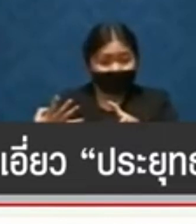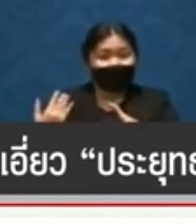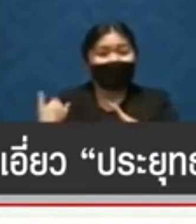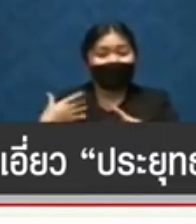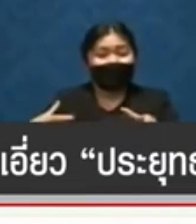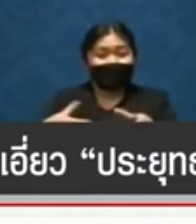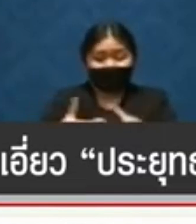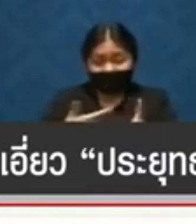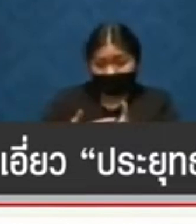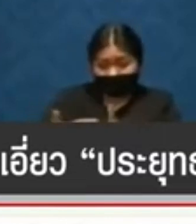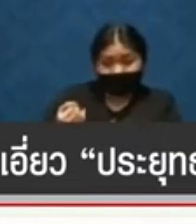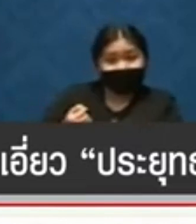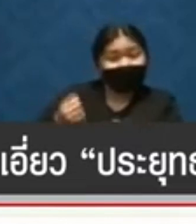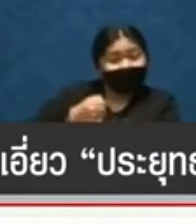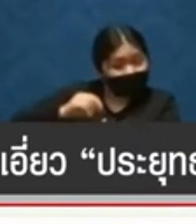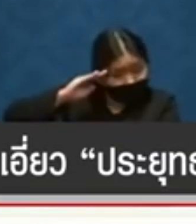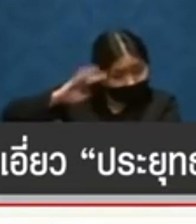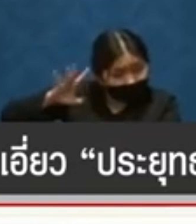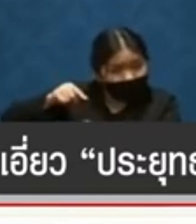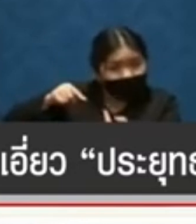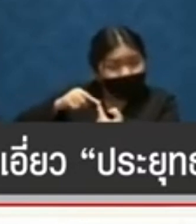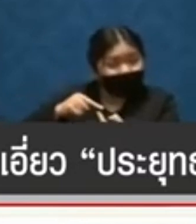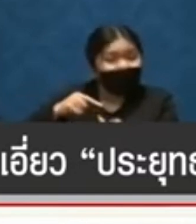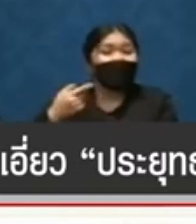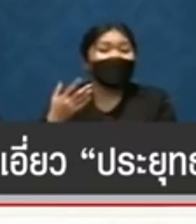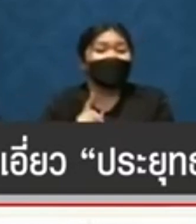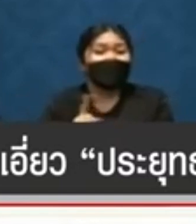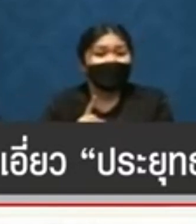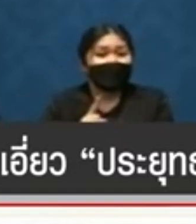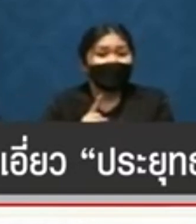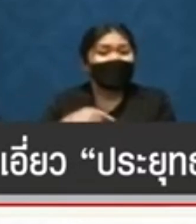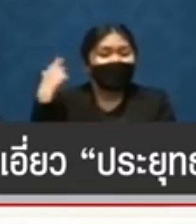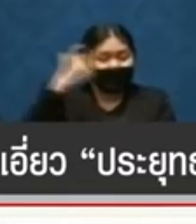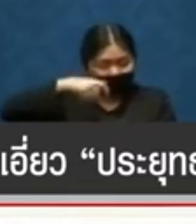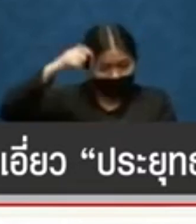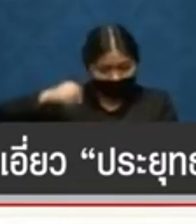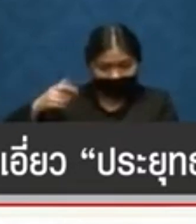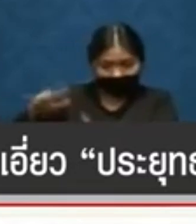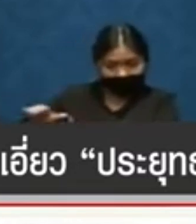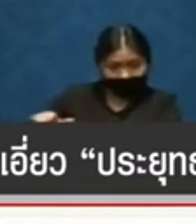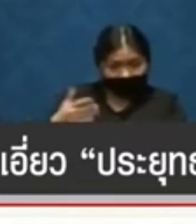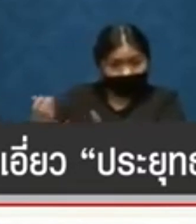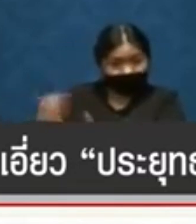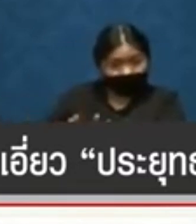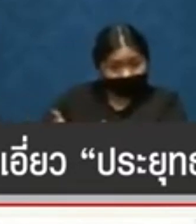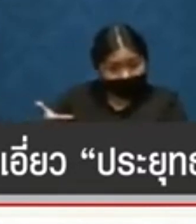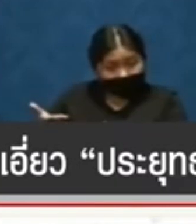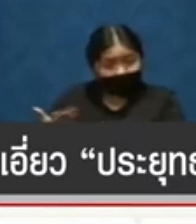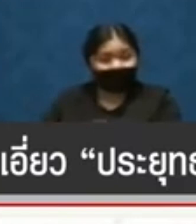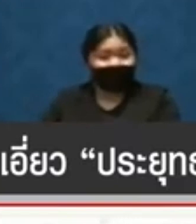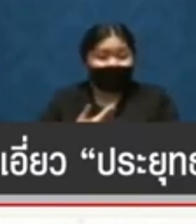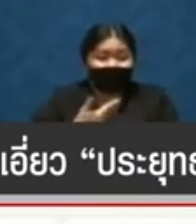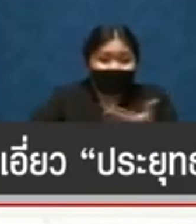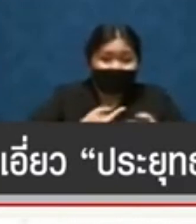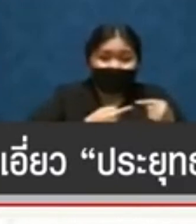เอกประยุทธ์จะไม่มีวันทอดทิ้งนายทุนมีรัฐและส.วทรงเอแน่นอนจึงทำให้พลเอกประยุทธ์จึงเป็นส่วนหนึ่งของขบวนการ